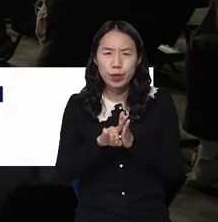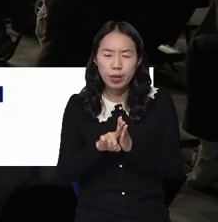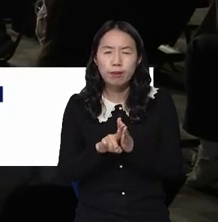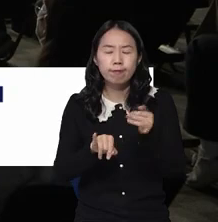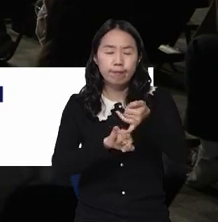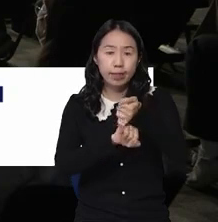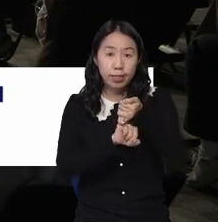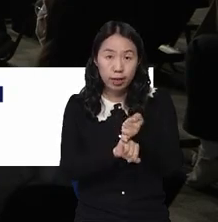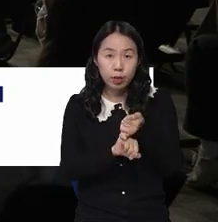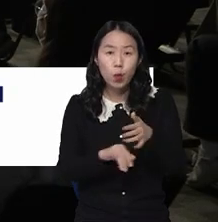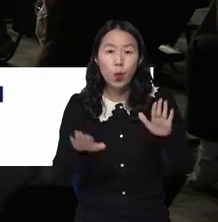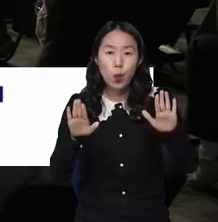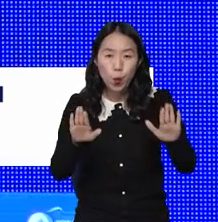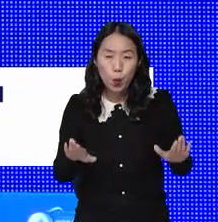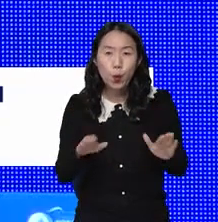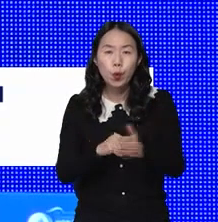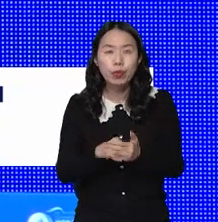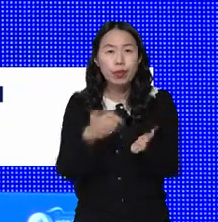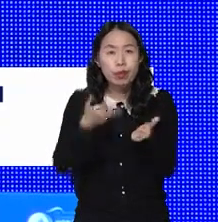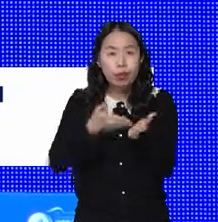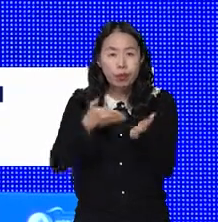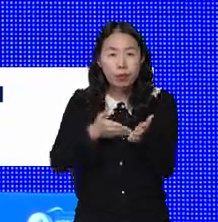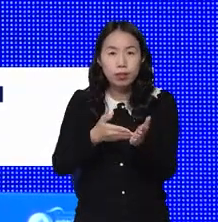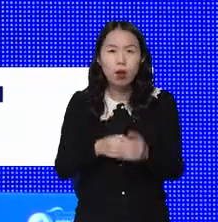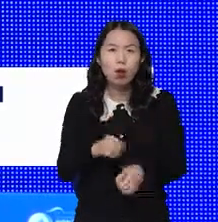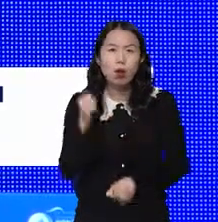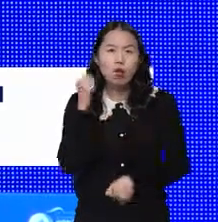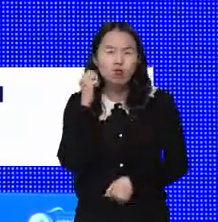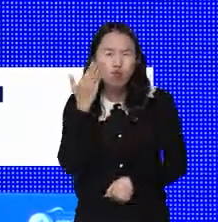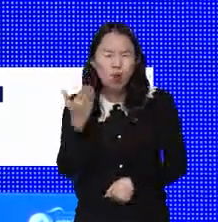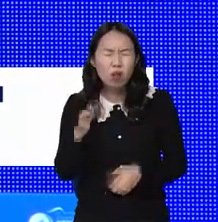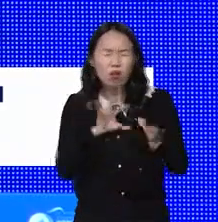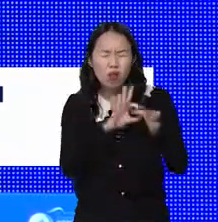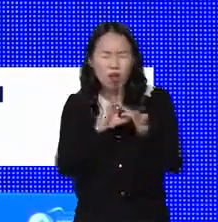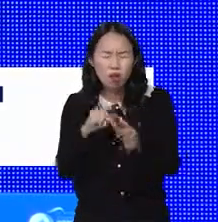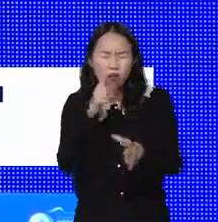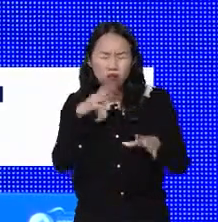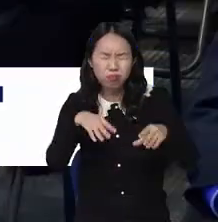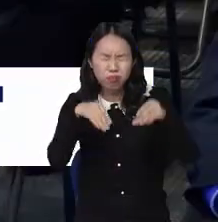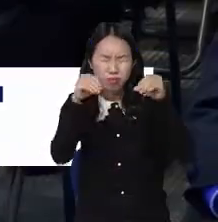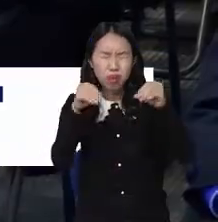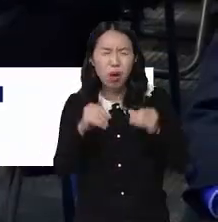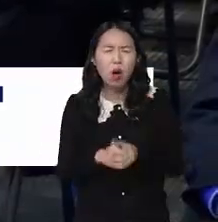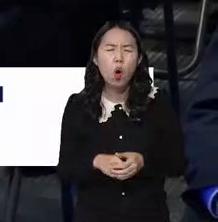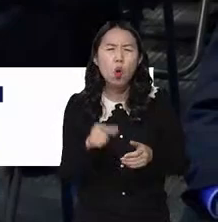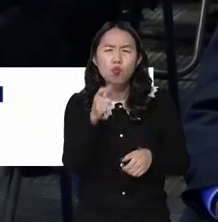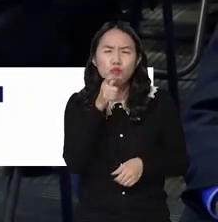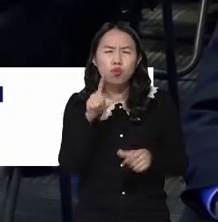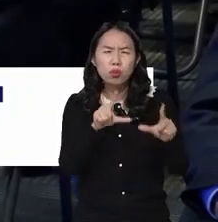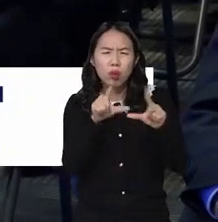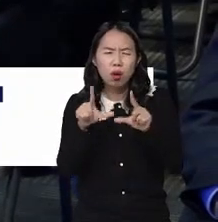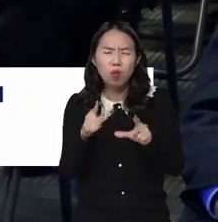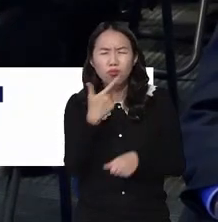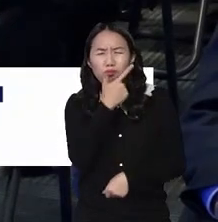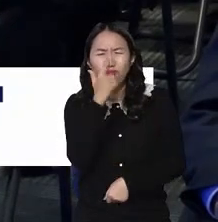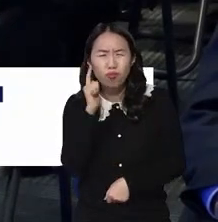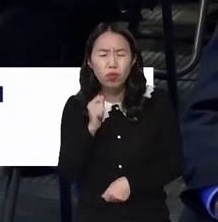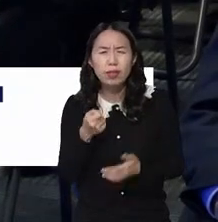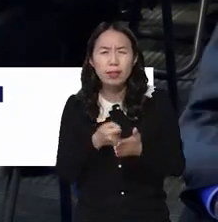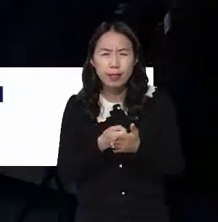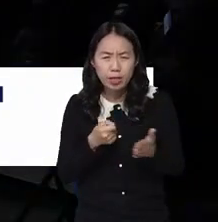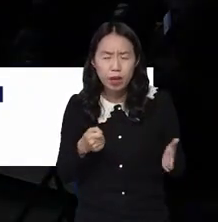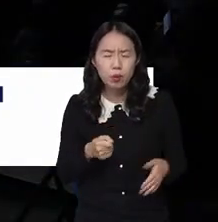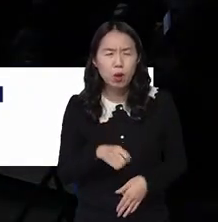통해 광주 전남을 비롯한 남부지방이 9개월째 지속된 가뭄으로 생활용수 제한마저 우려되는 상황이라며